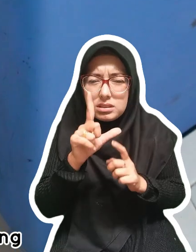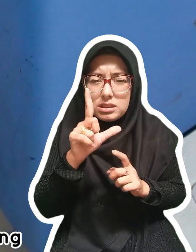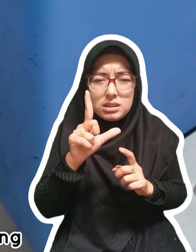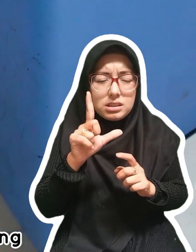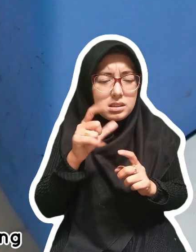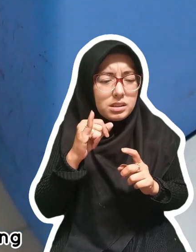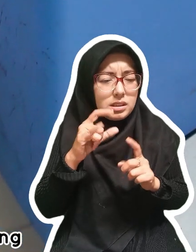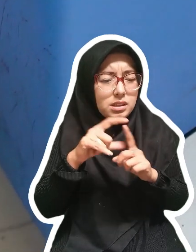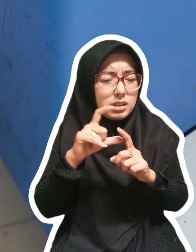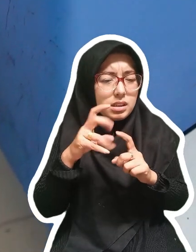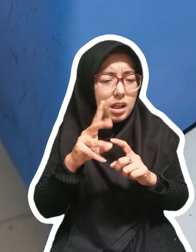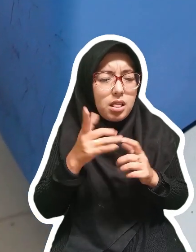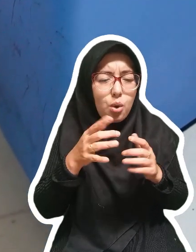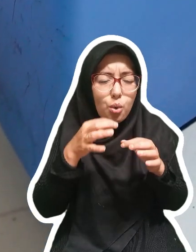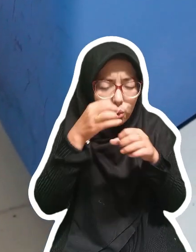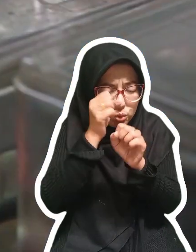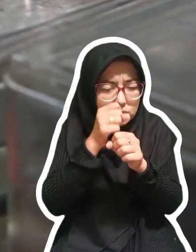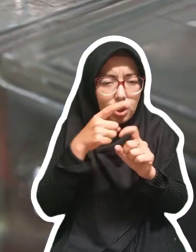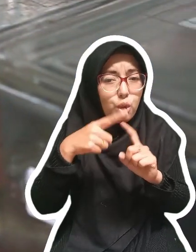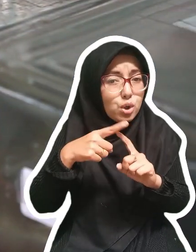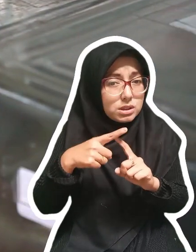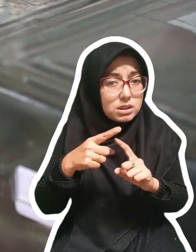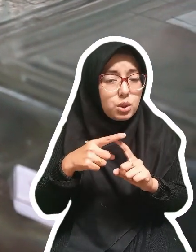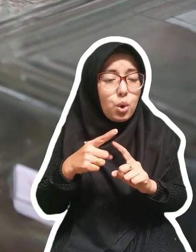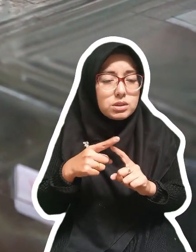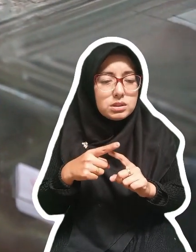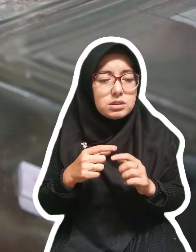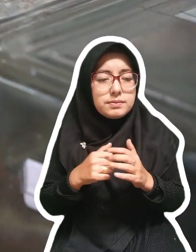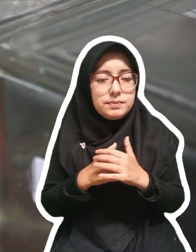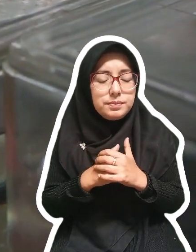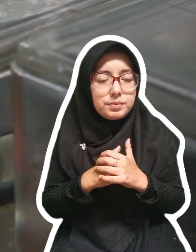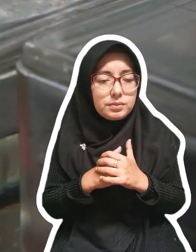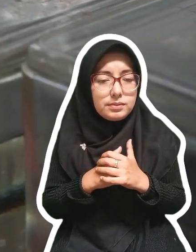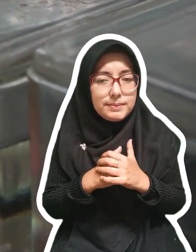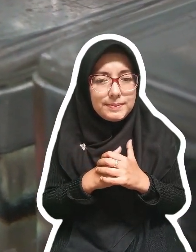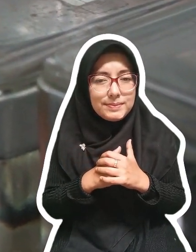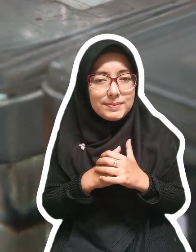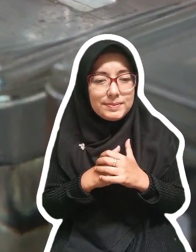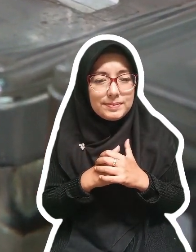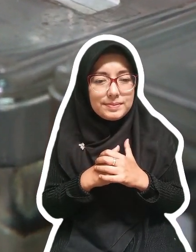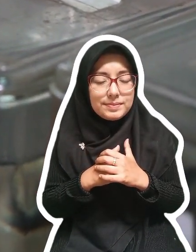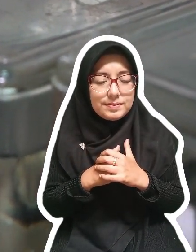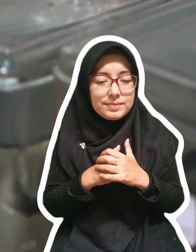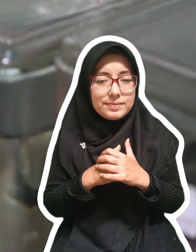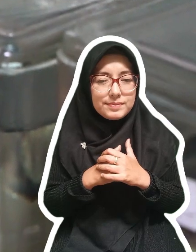slide histopatologi, serta uji toksikologi.